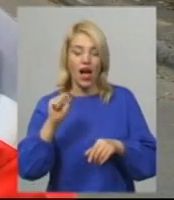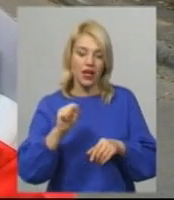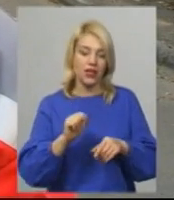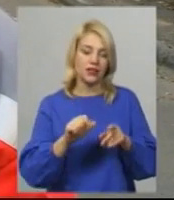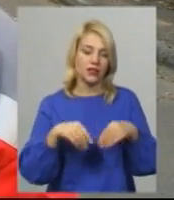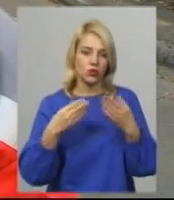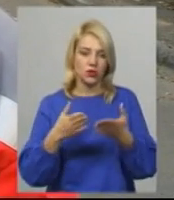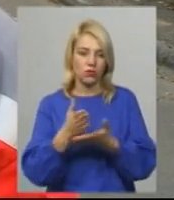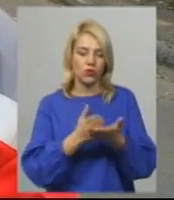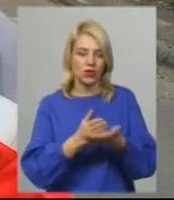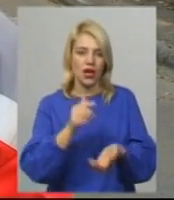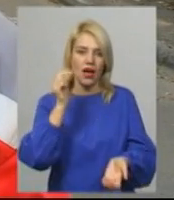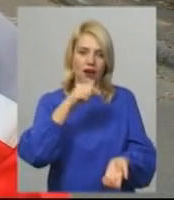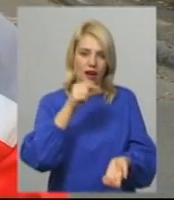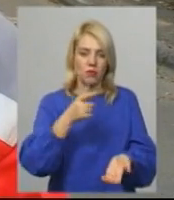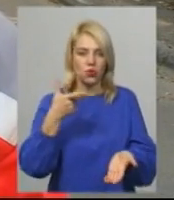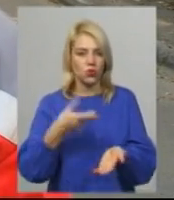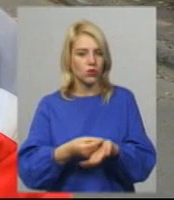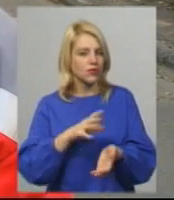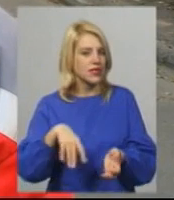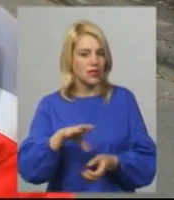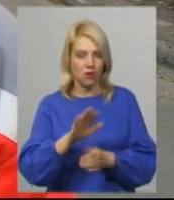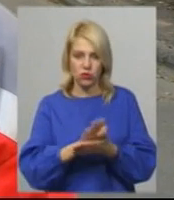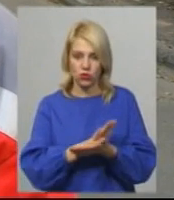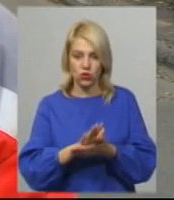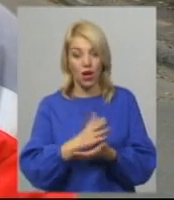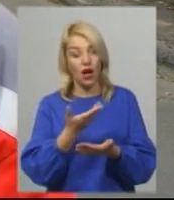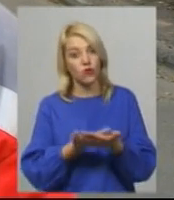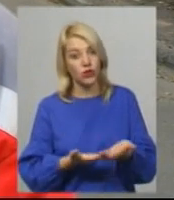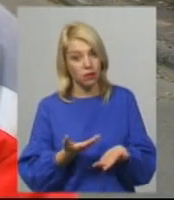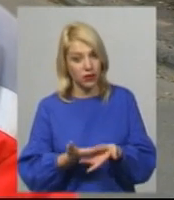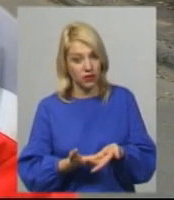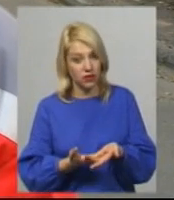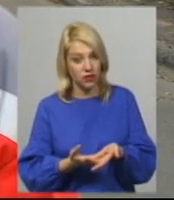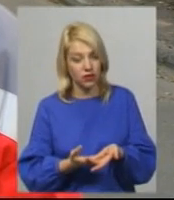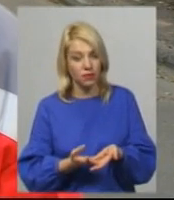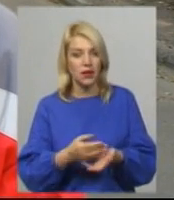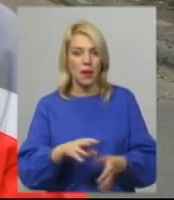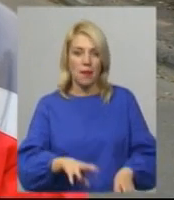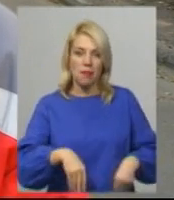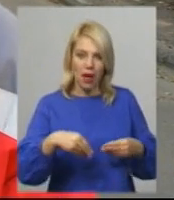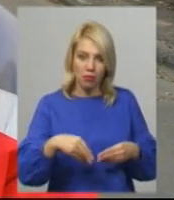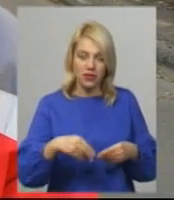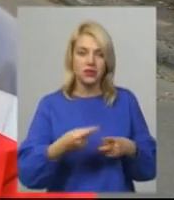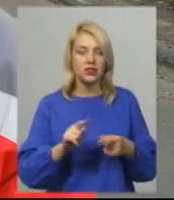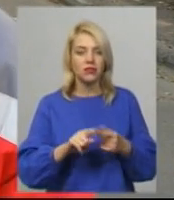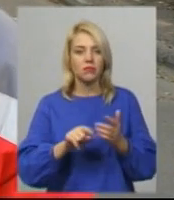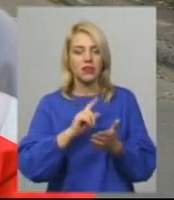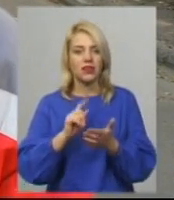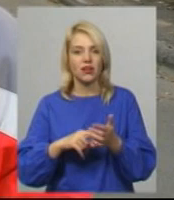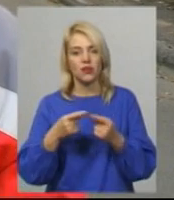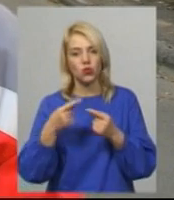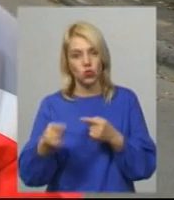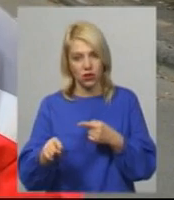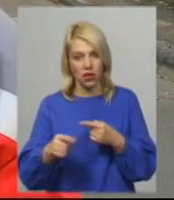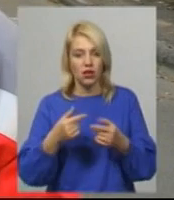крапельні, ці уколи. Всі абсолютно безкоштовно. А, наприклад, памперси – це питання вже друге.